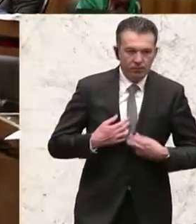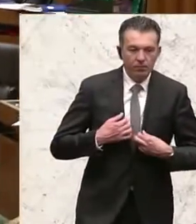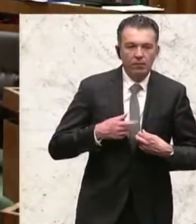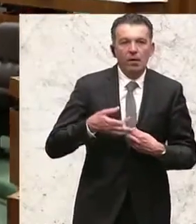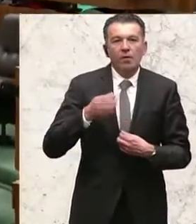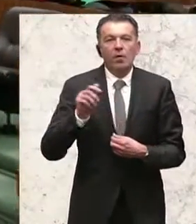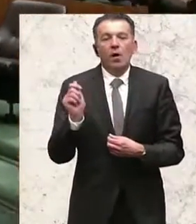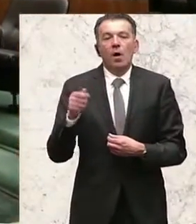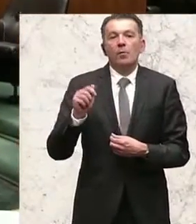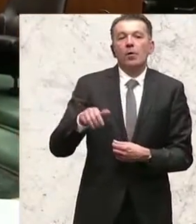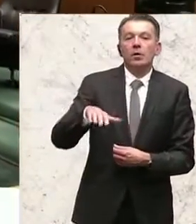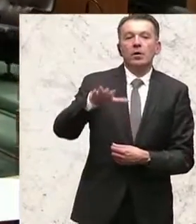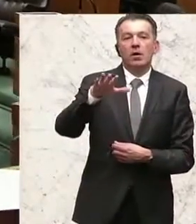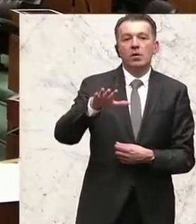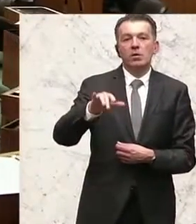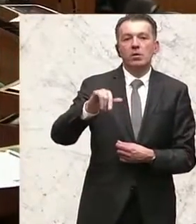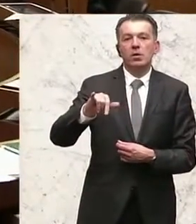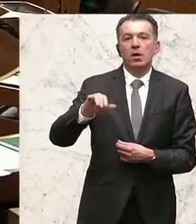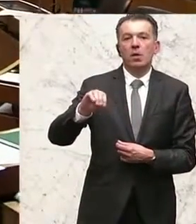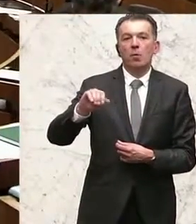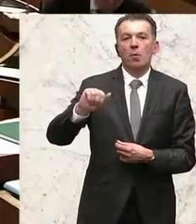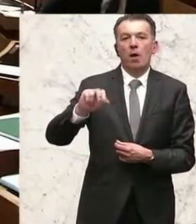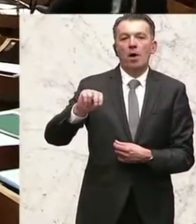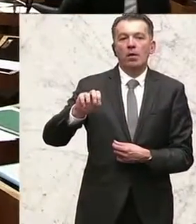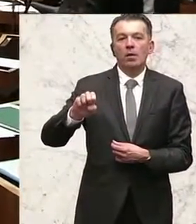Nächstes am Wort Carmen Schimanek von der FPÖ.